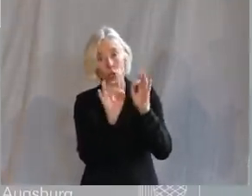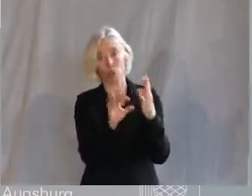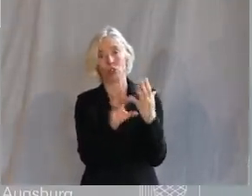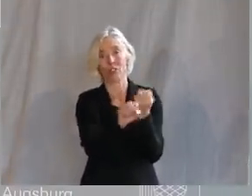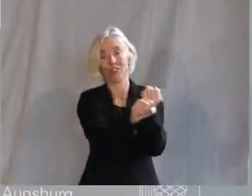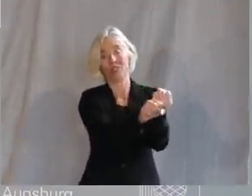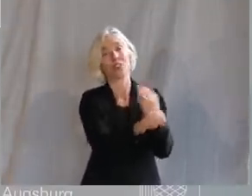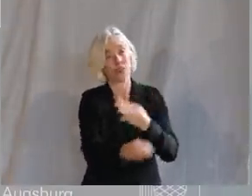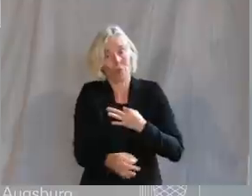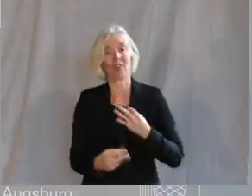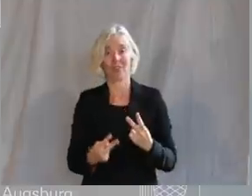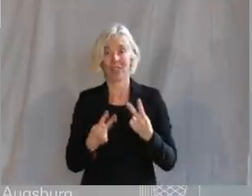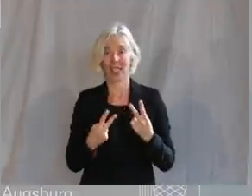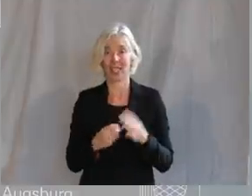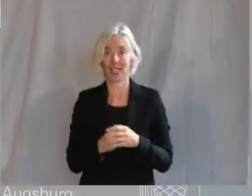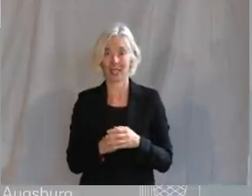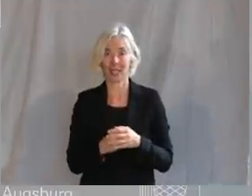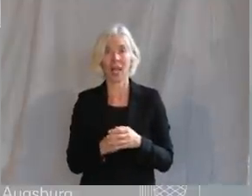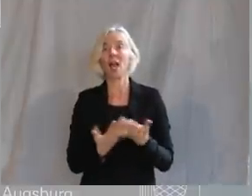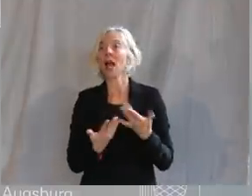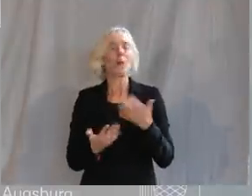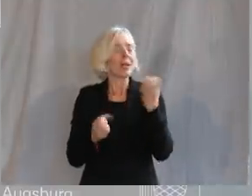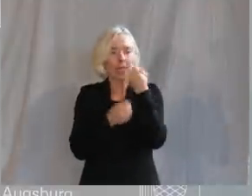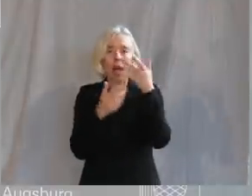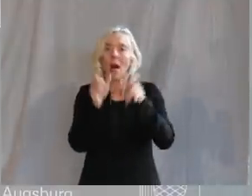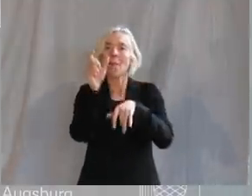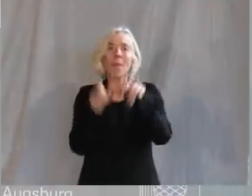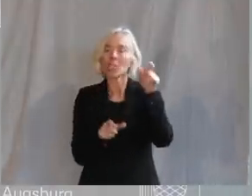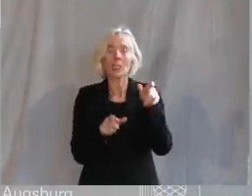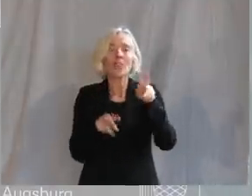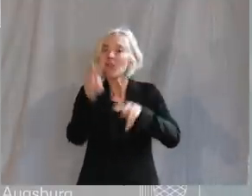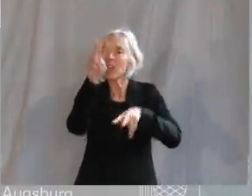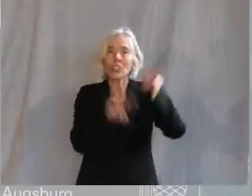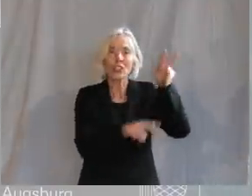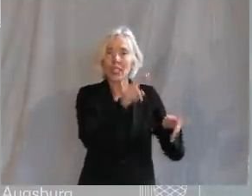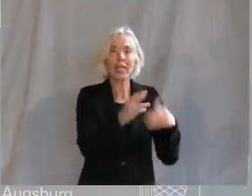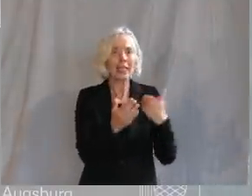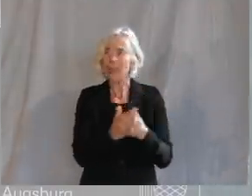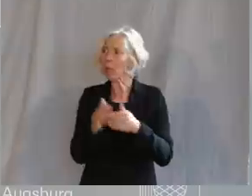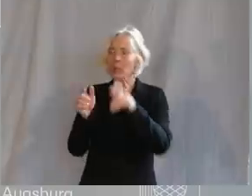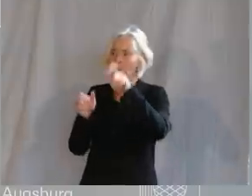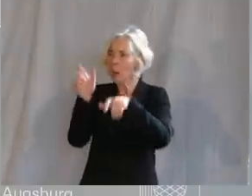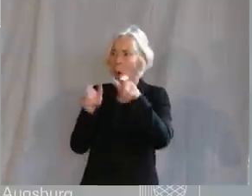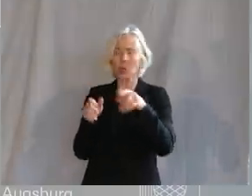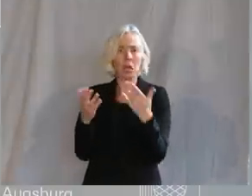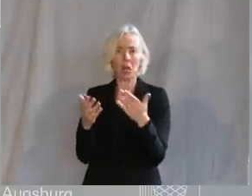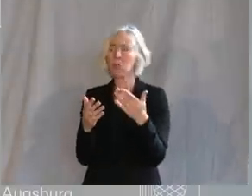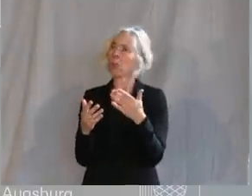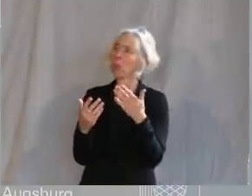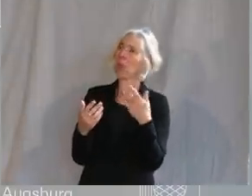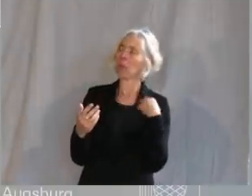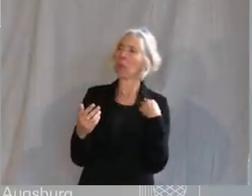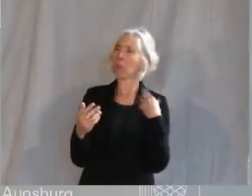Es gibt ganz unterschiedliche Betroffenheiten. Manche sind gar nicht betroffen, die waren auch vom ersten Lockdown nicht wirklich betroffen,